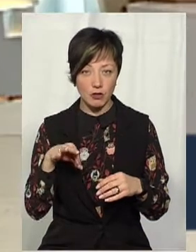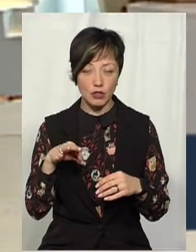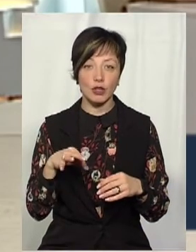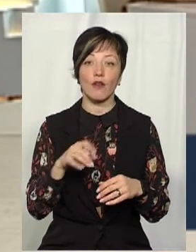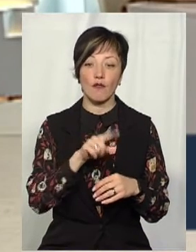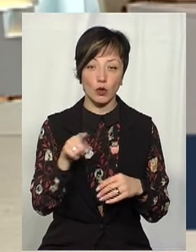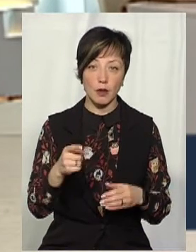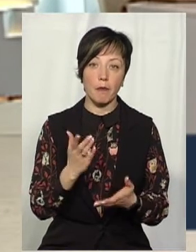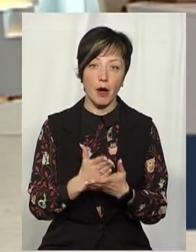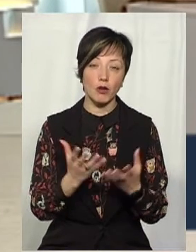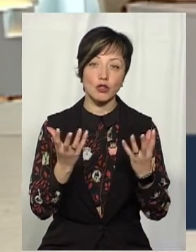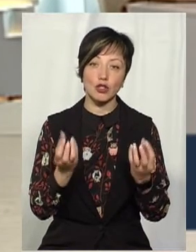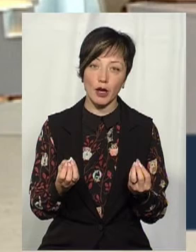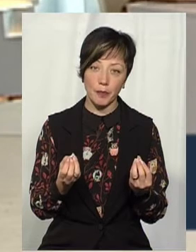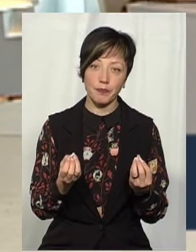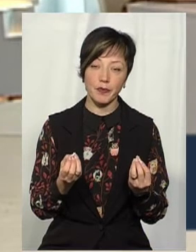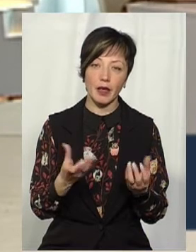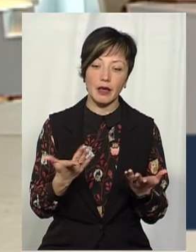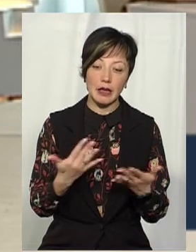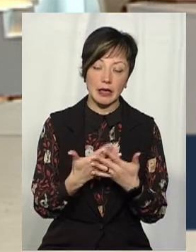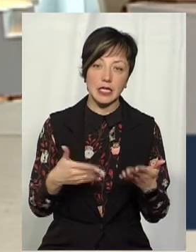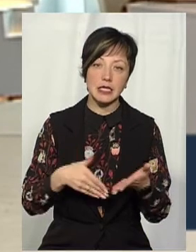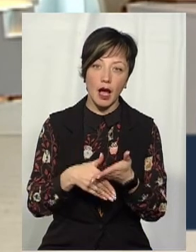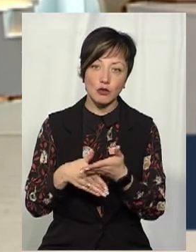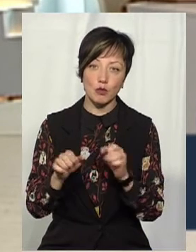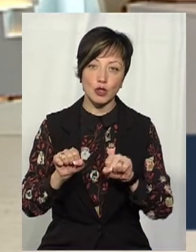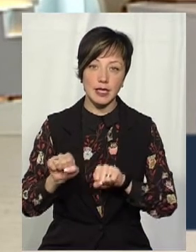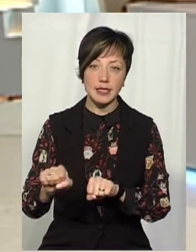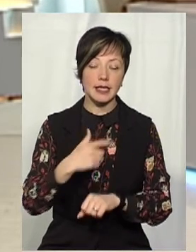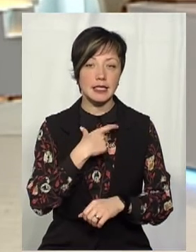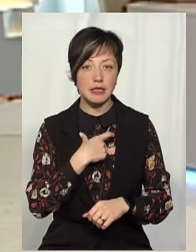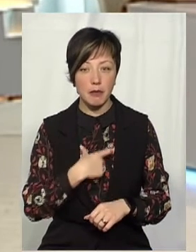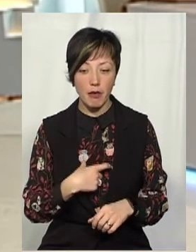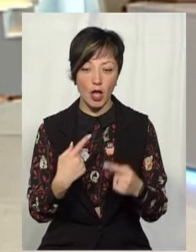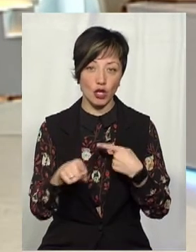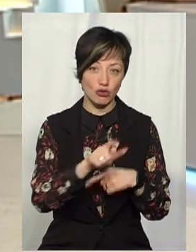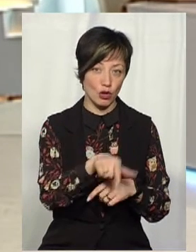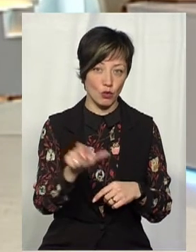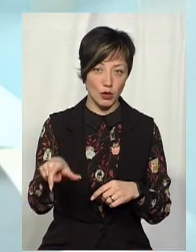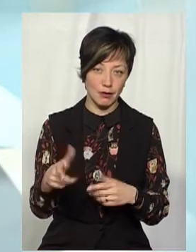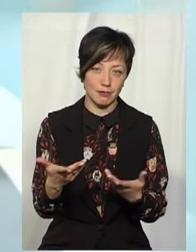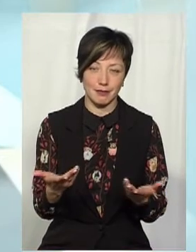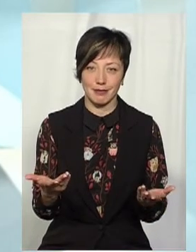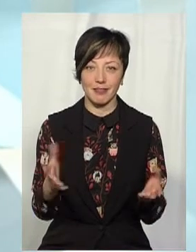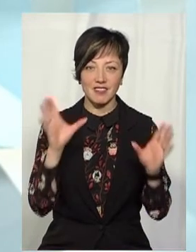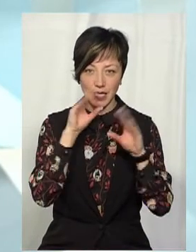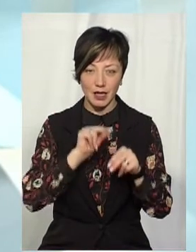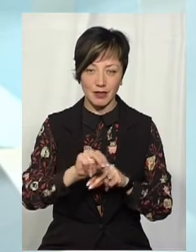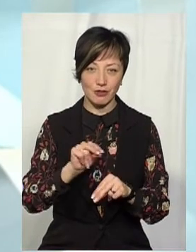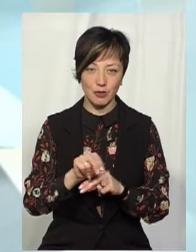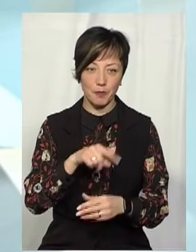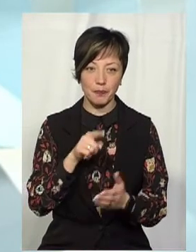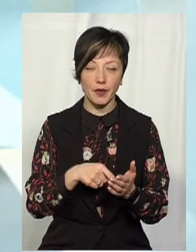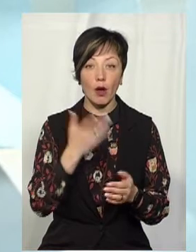навичок, вони мають ще засоби, якими можуть захистити себе, інших, можливо, прийоми, чи встигли їм навчитися? Під